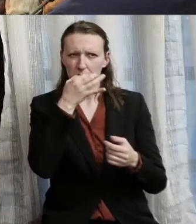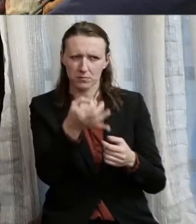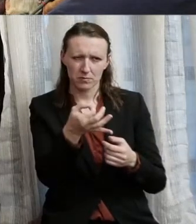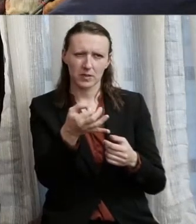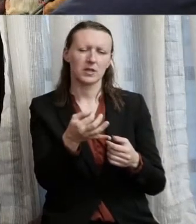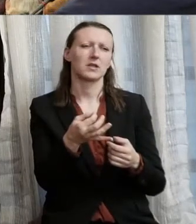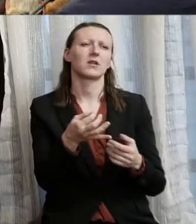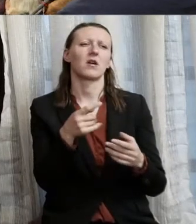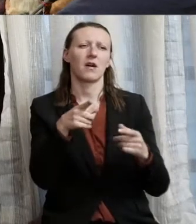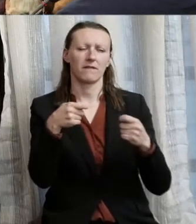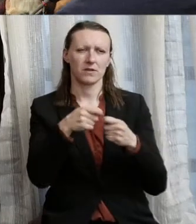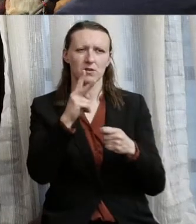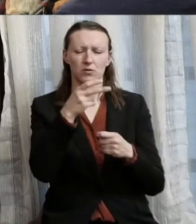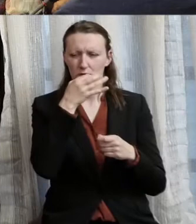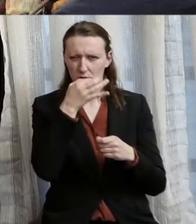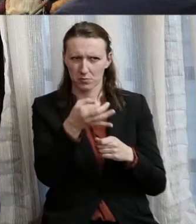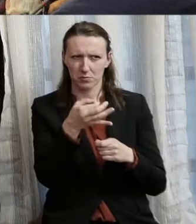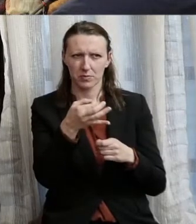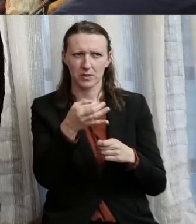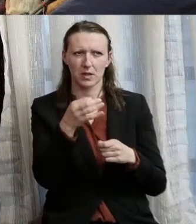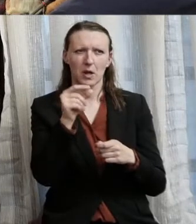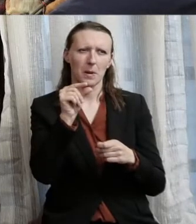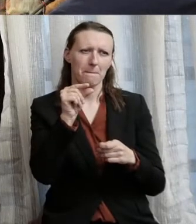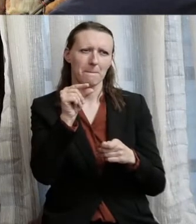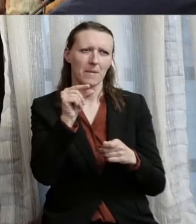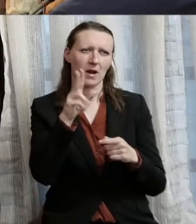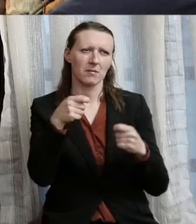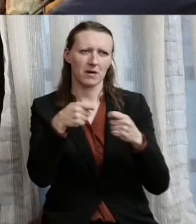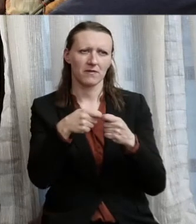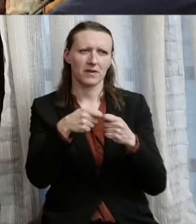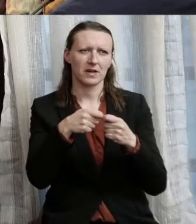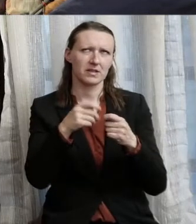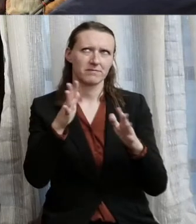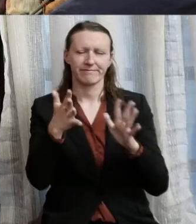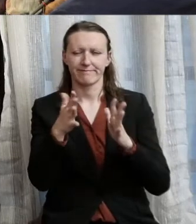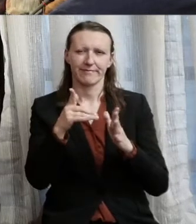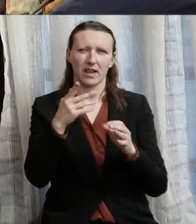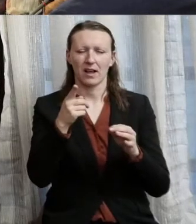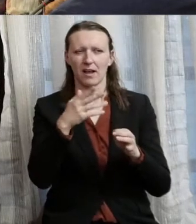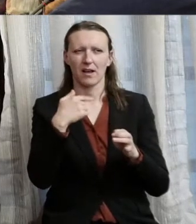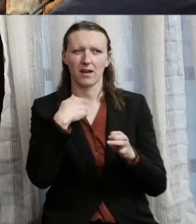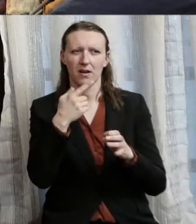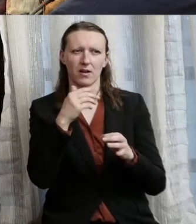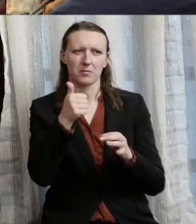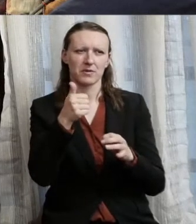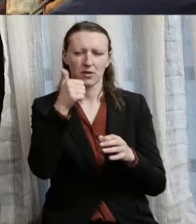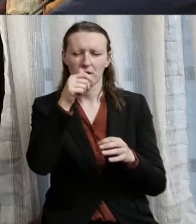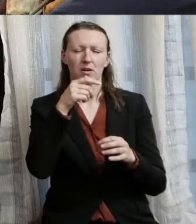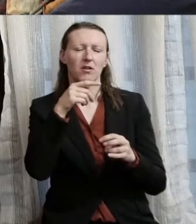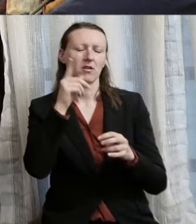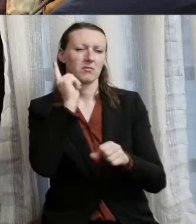pitanju? A vezano za drugo pitanje, malo stoji u zraku, moram priznati ovako laički. Prvo